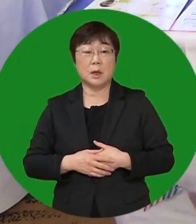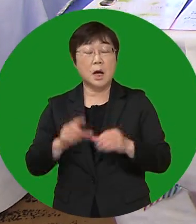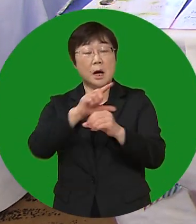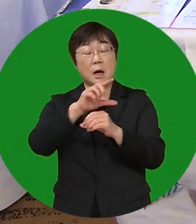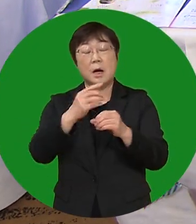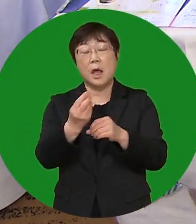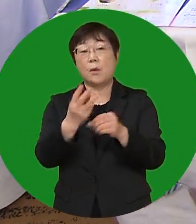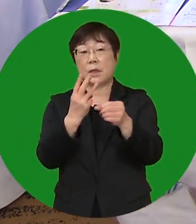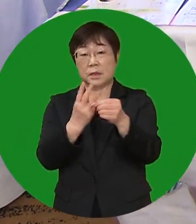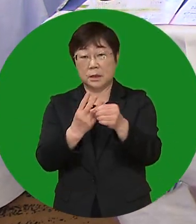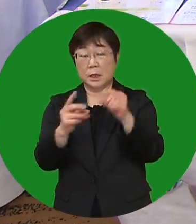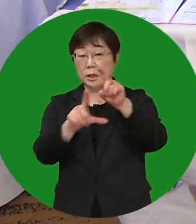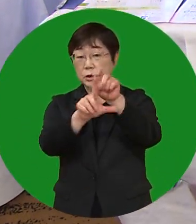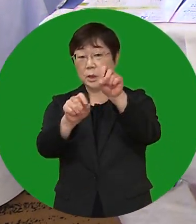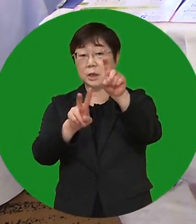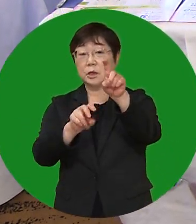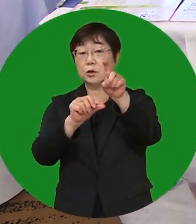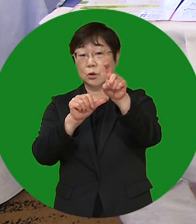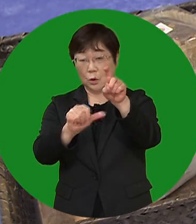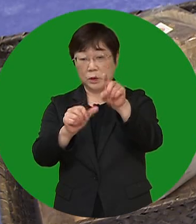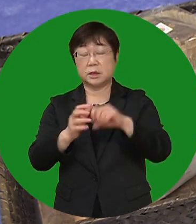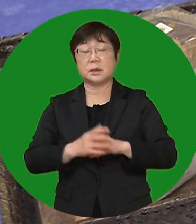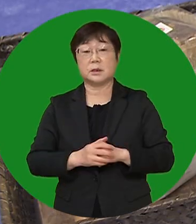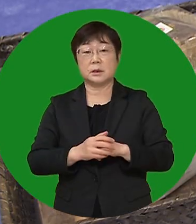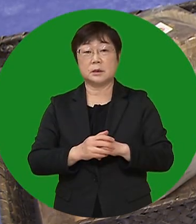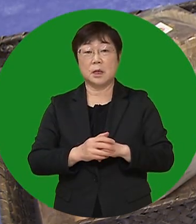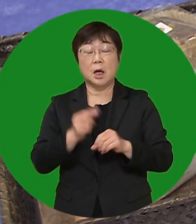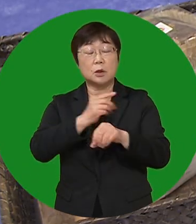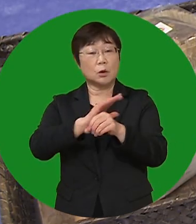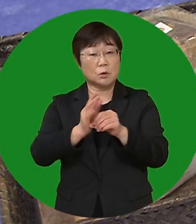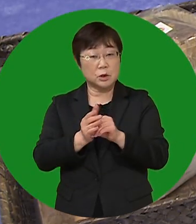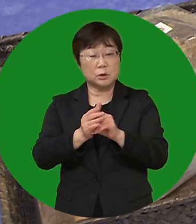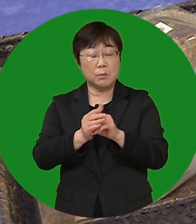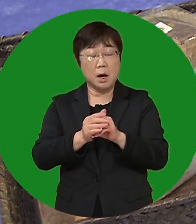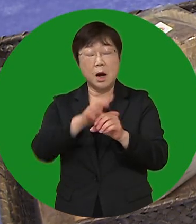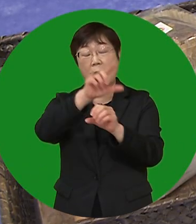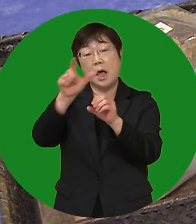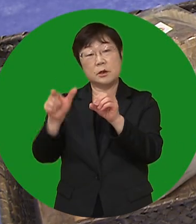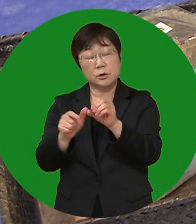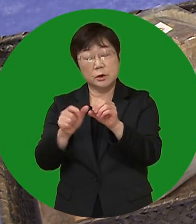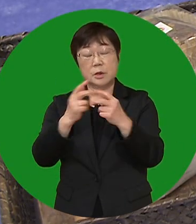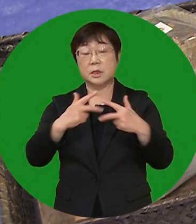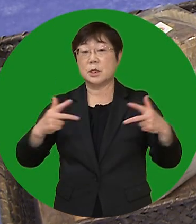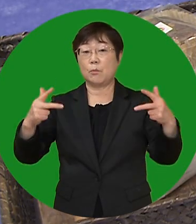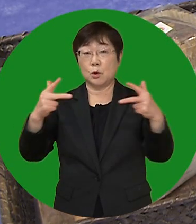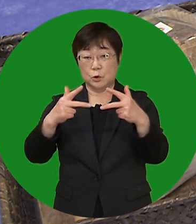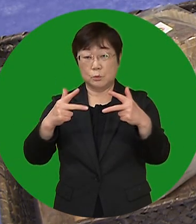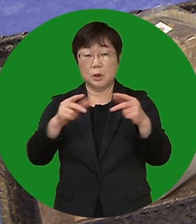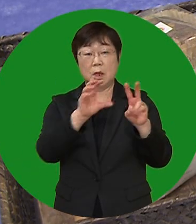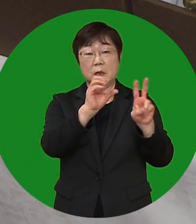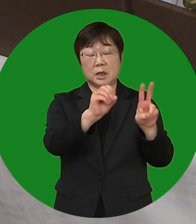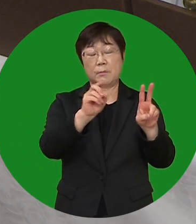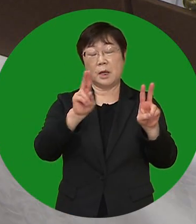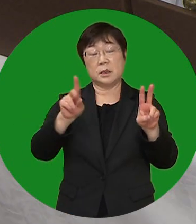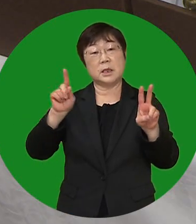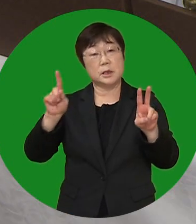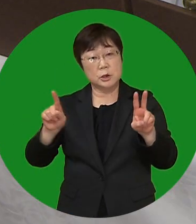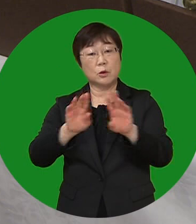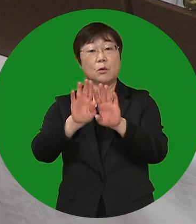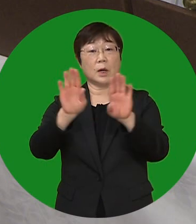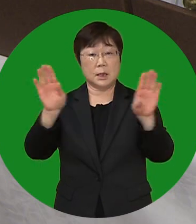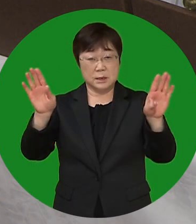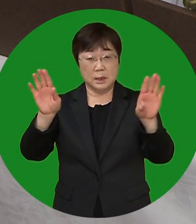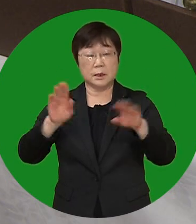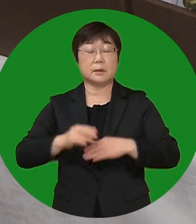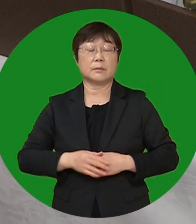例は3年10月25日徳島 sdg ず進歩122021を